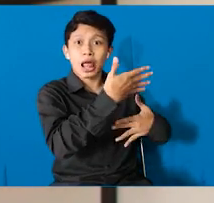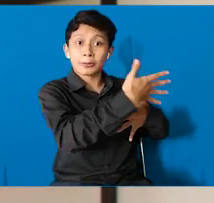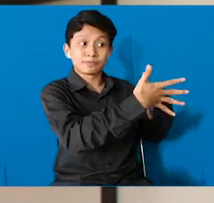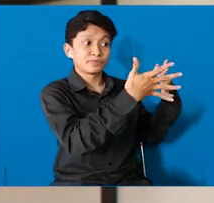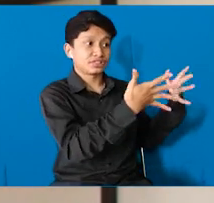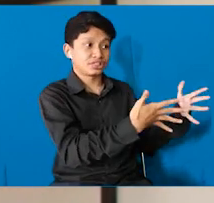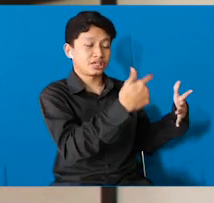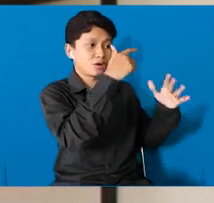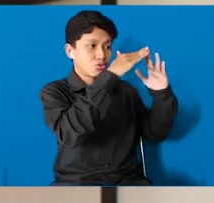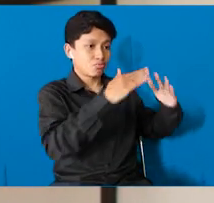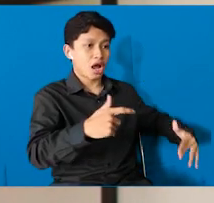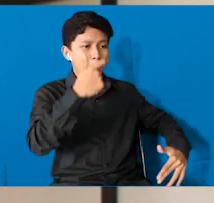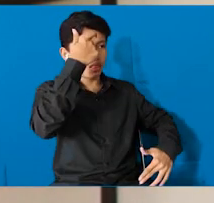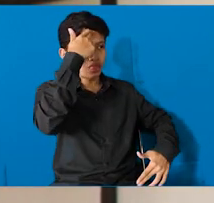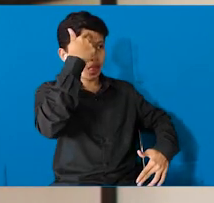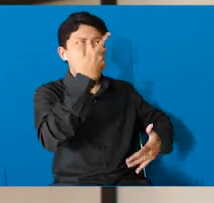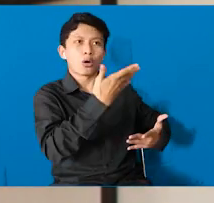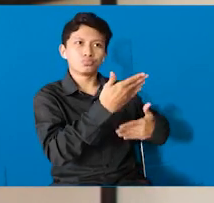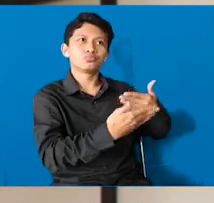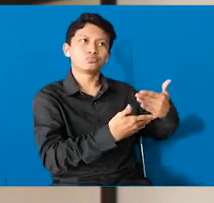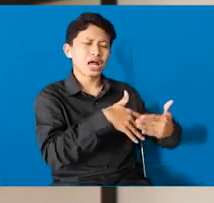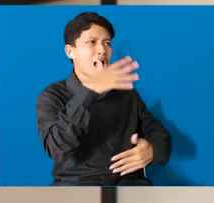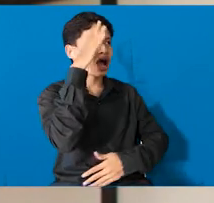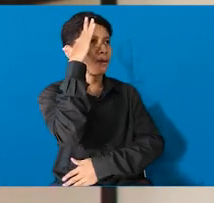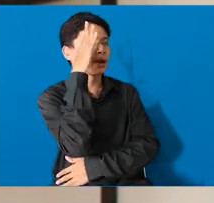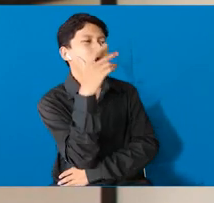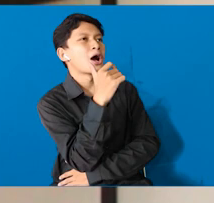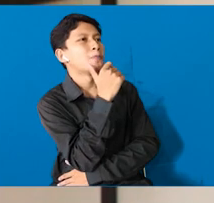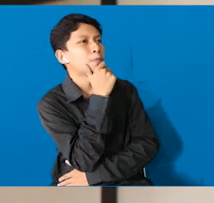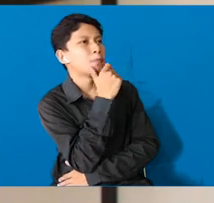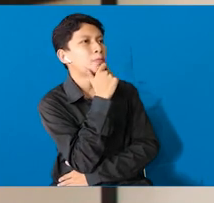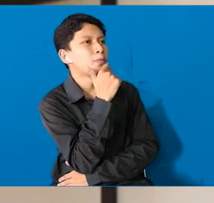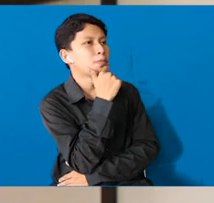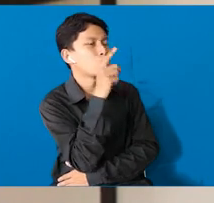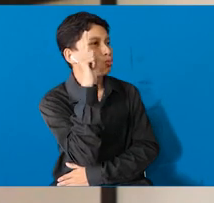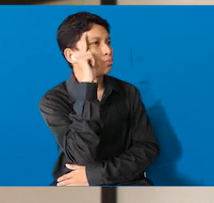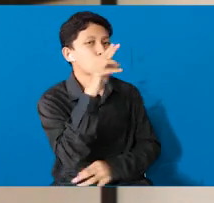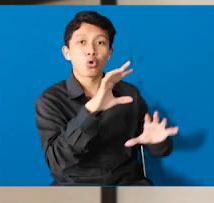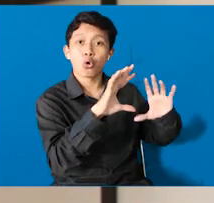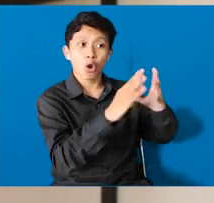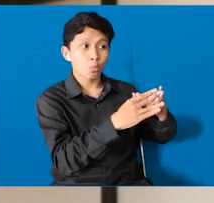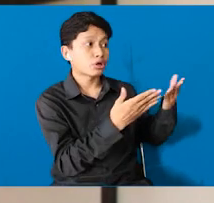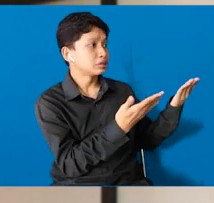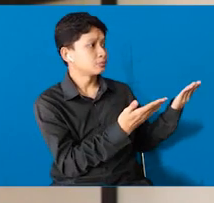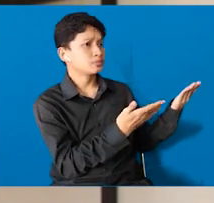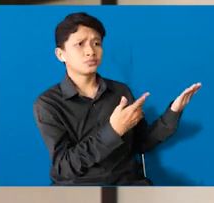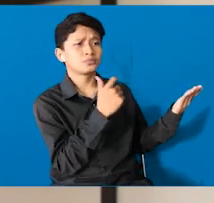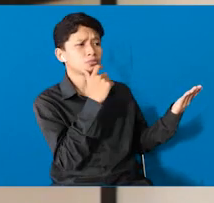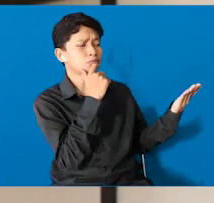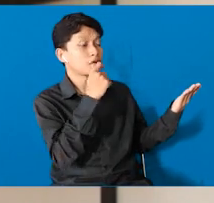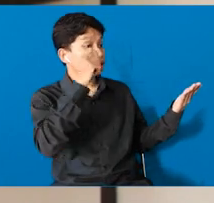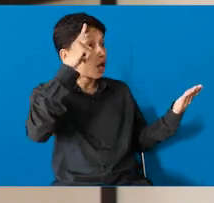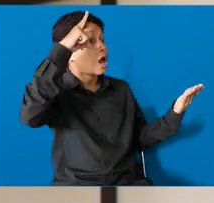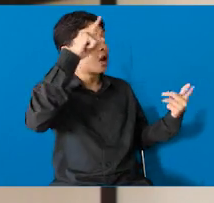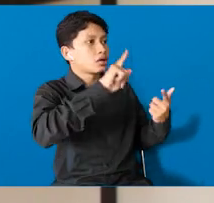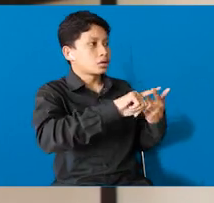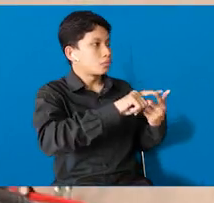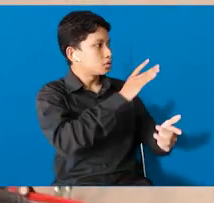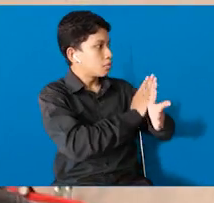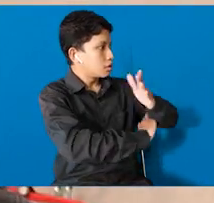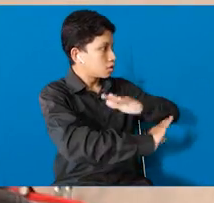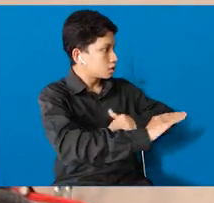puskesmas sendiri upayanya dengan home care. Nah, bagaimana kemudian dari kelompok ini upayanya untuk memberikan kesadaran ke